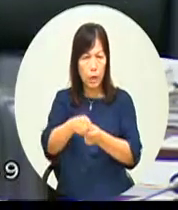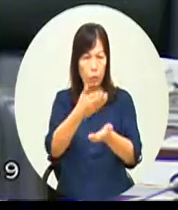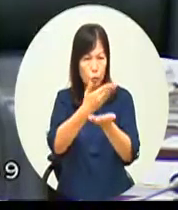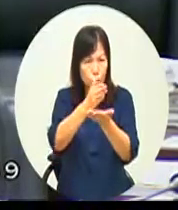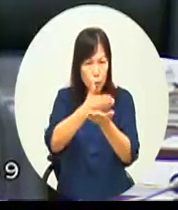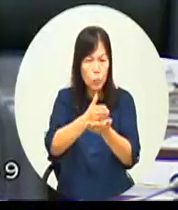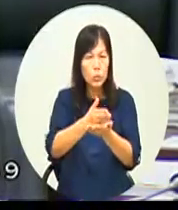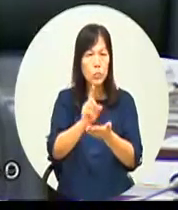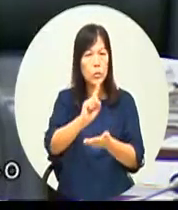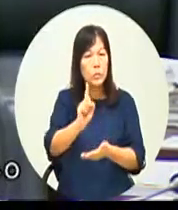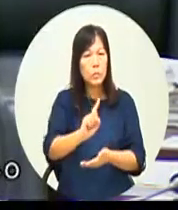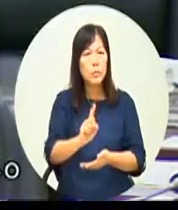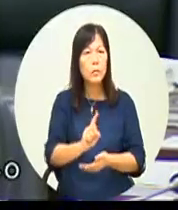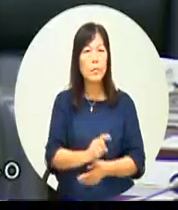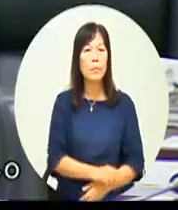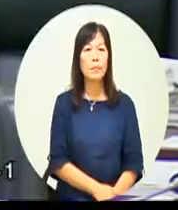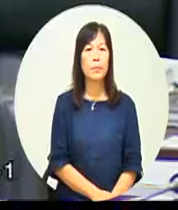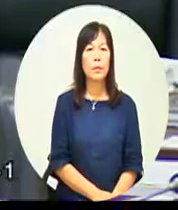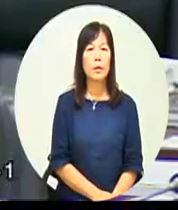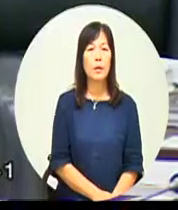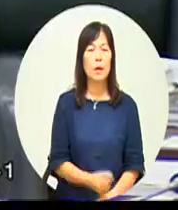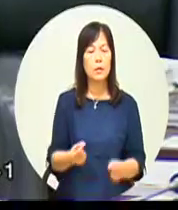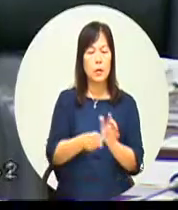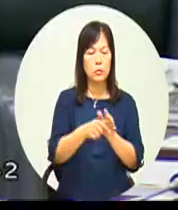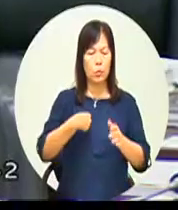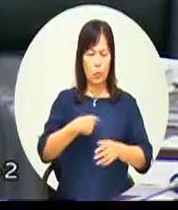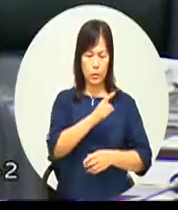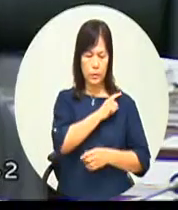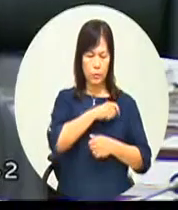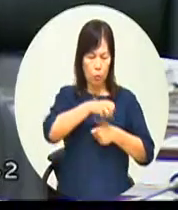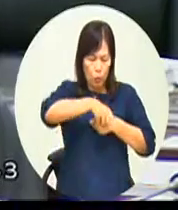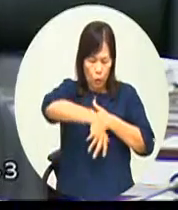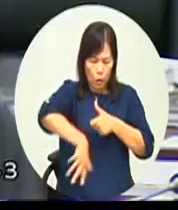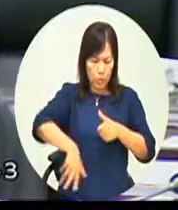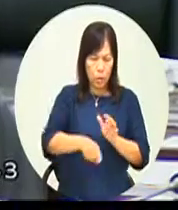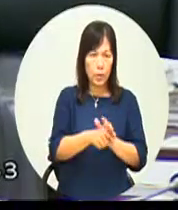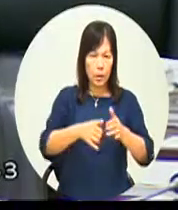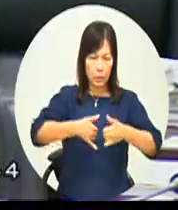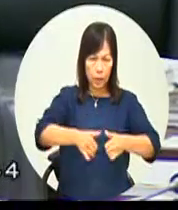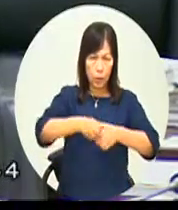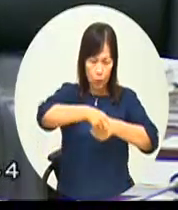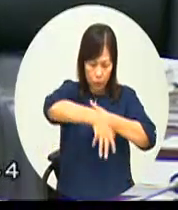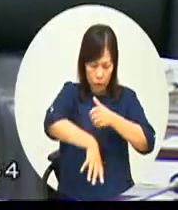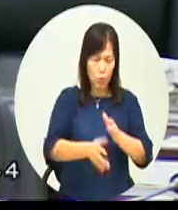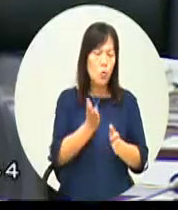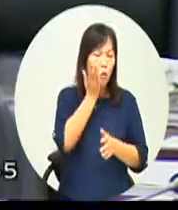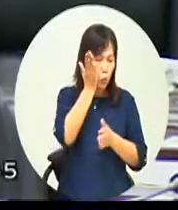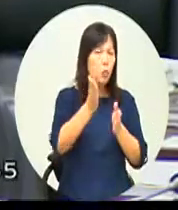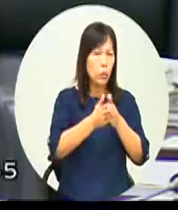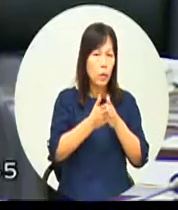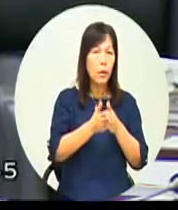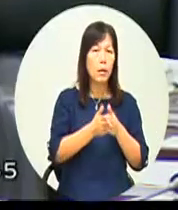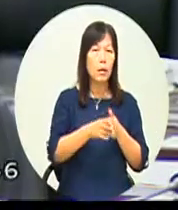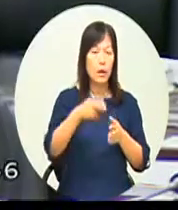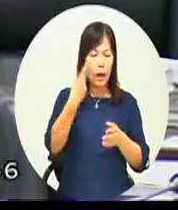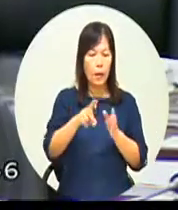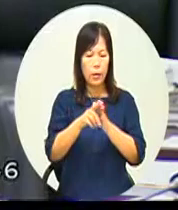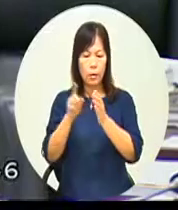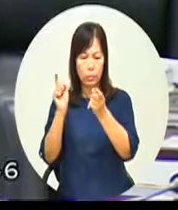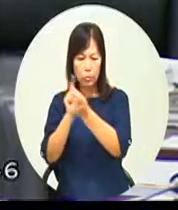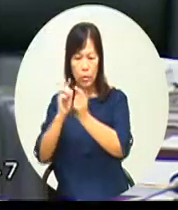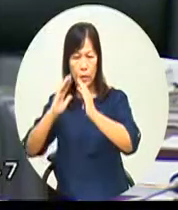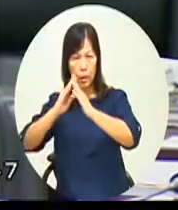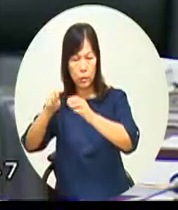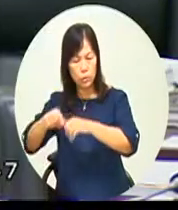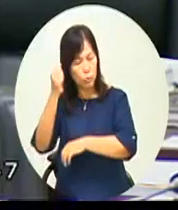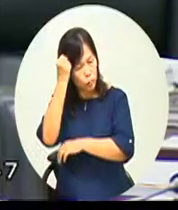谓你的所谓的系统上的一个道路系统上的一个顺畅，你也要解决城市里头居